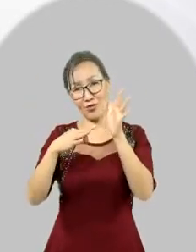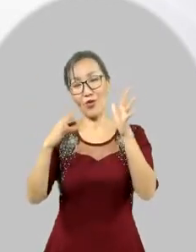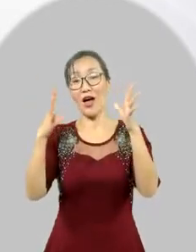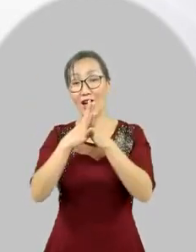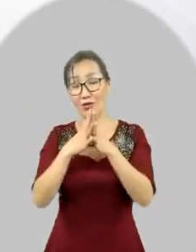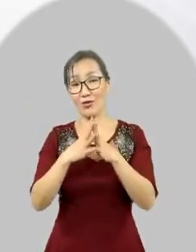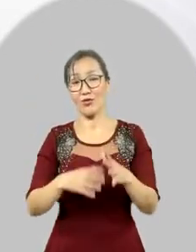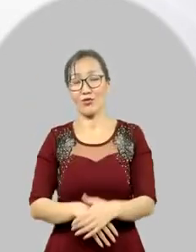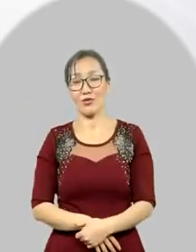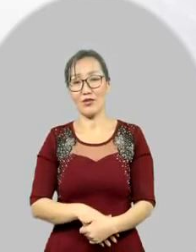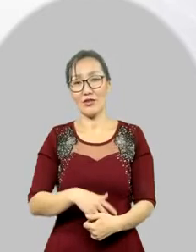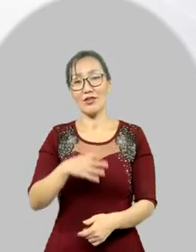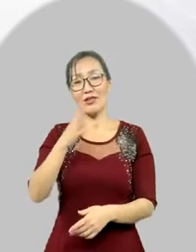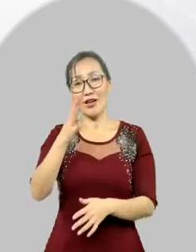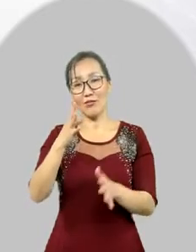5818,